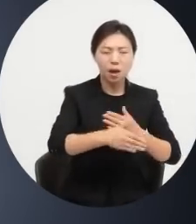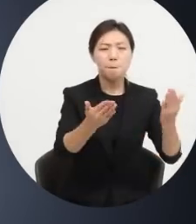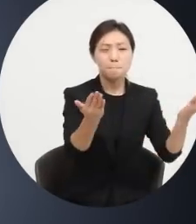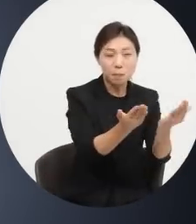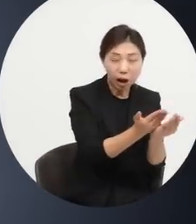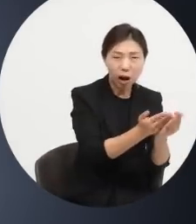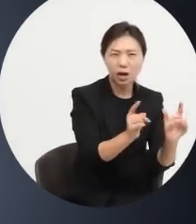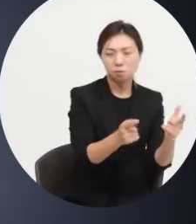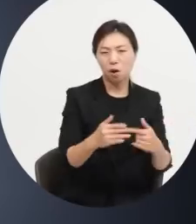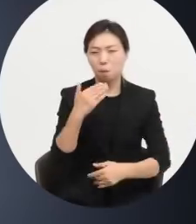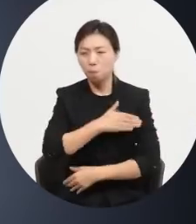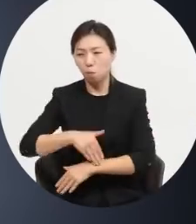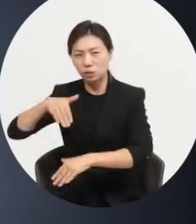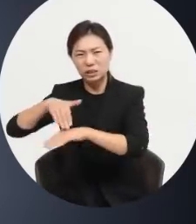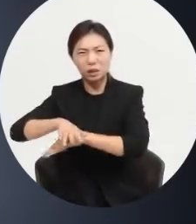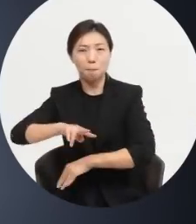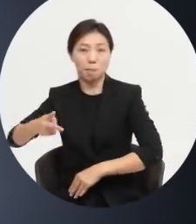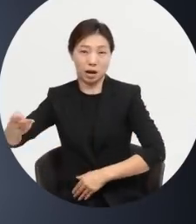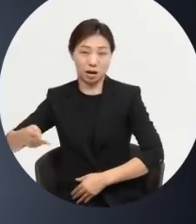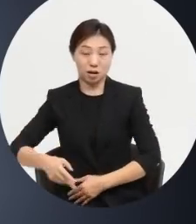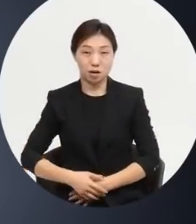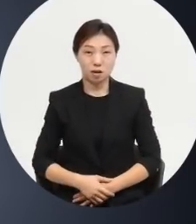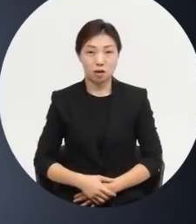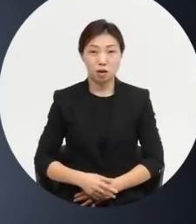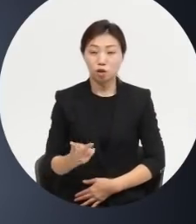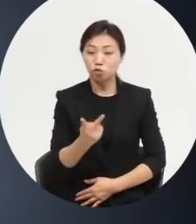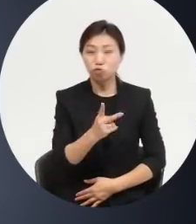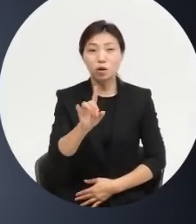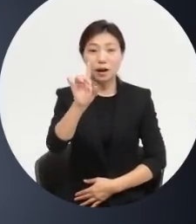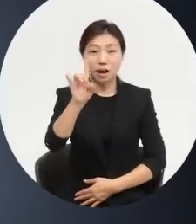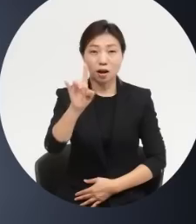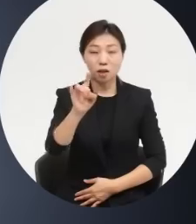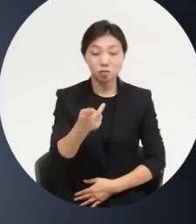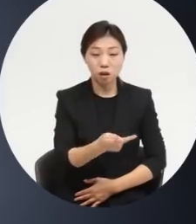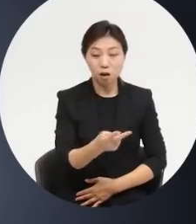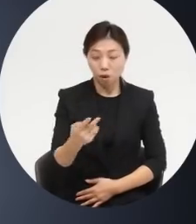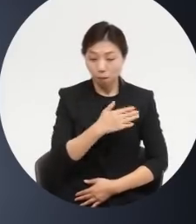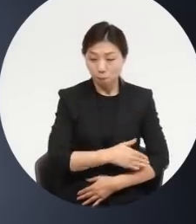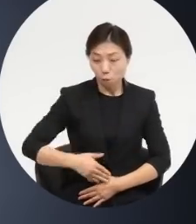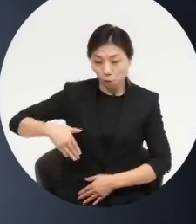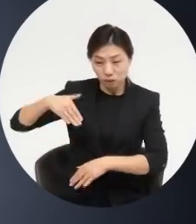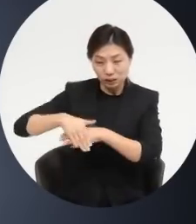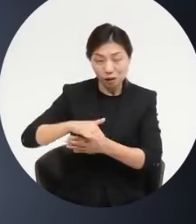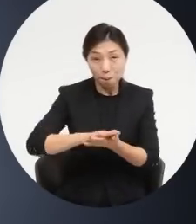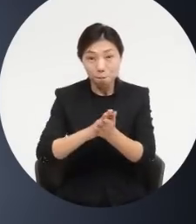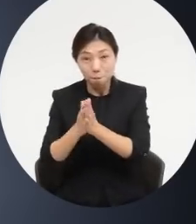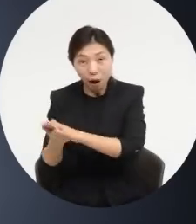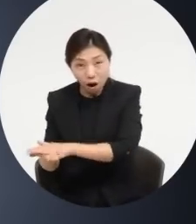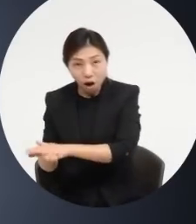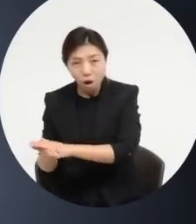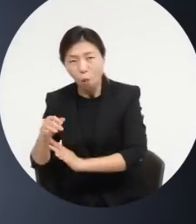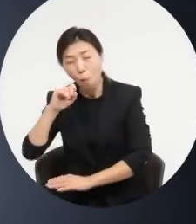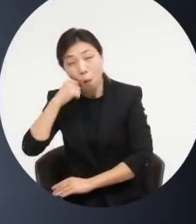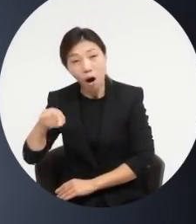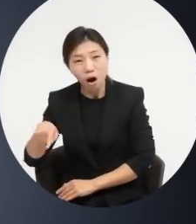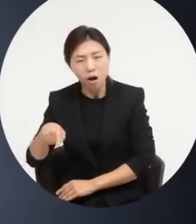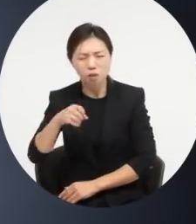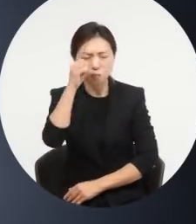되거든요. 네. 체질 바꾸는 게 잘 안 되면 체질을 인정하고 받아들여야죠.